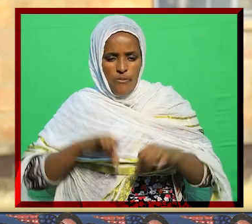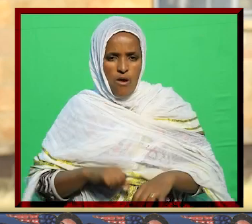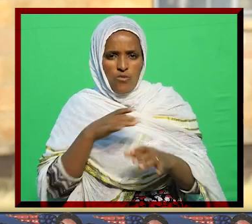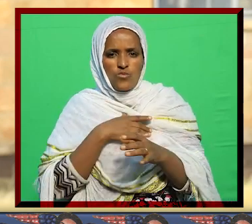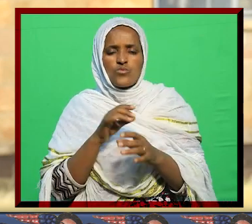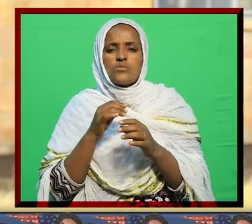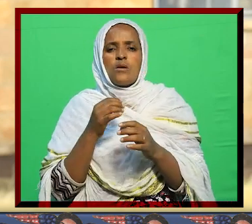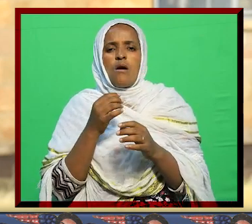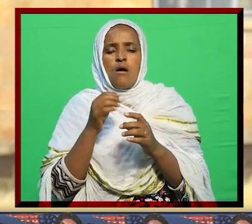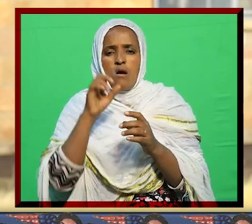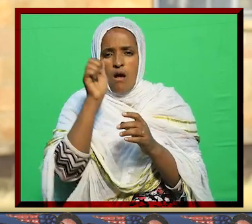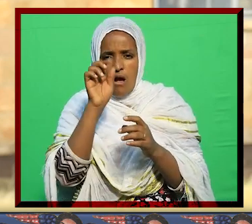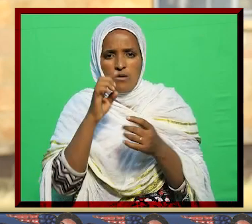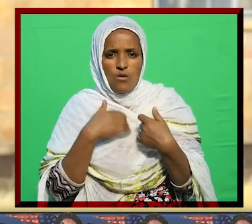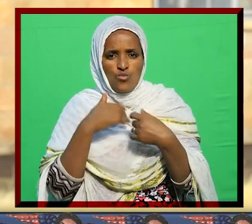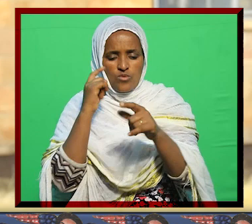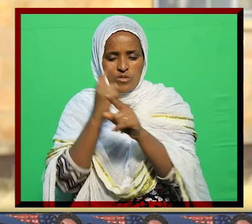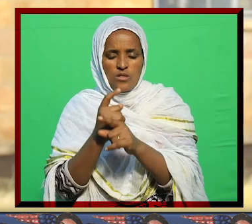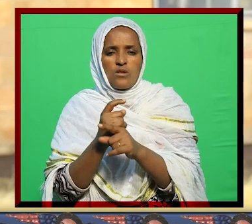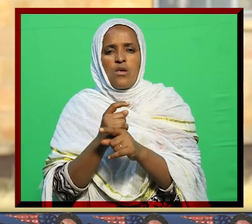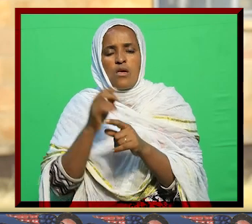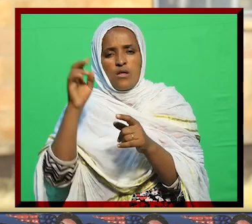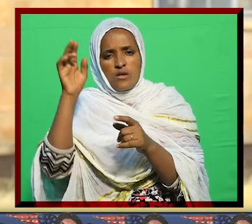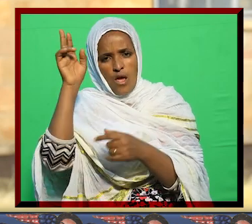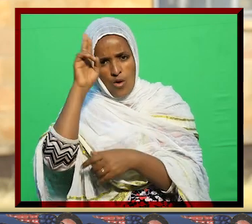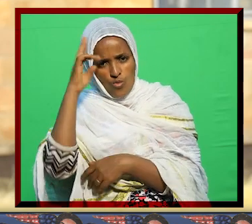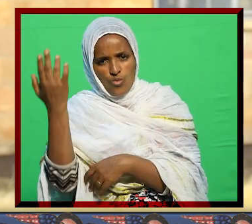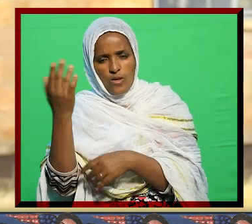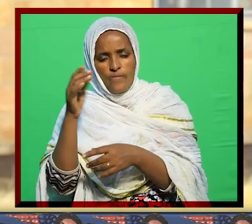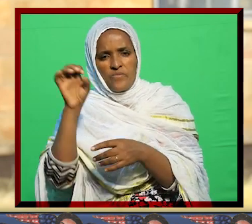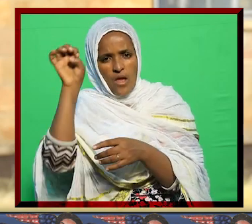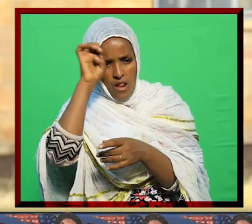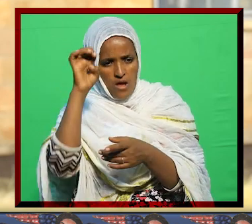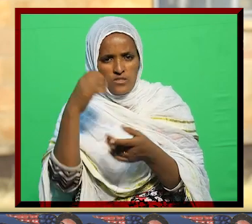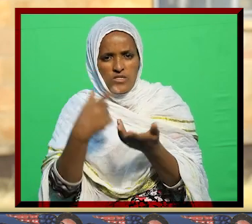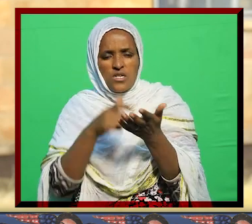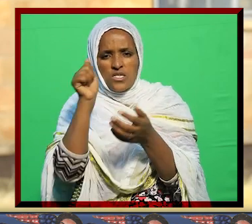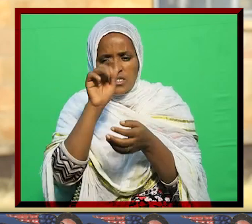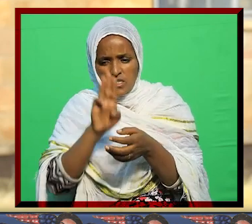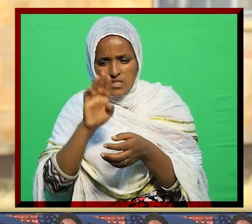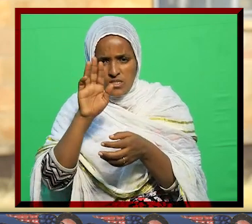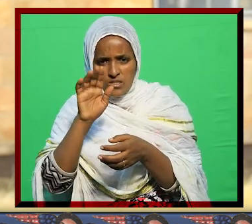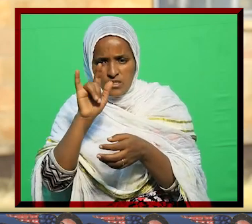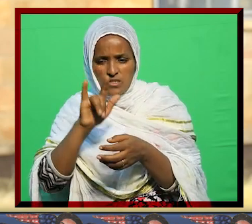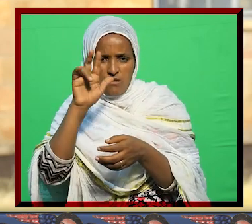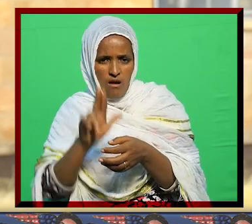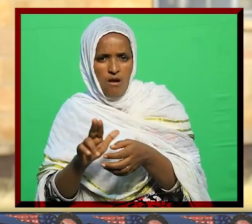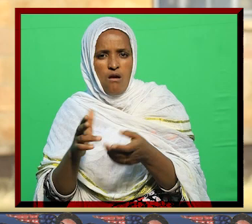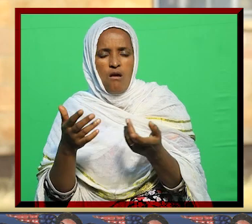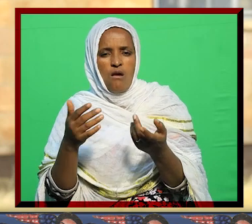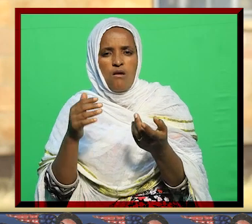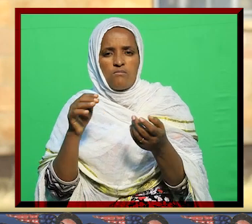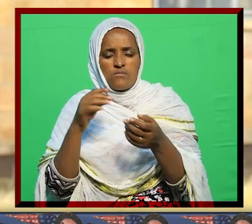ማንከዳቸው ሀቅ በየቦታው አሉ። ራሱ ባለቤት ልክ እንደነ ሄኖክ እንደነ ኤልያስ እንደነ እዝራ ግውሳን ይሆኑ አሉ።